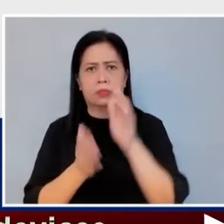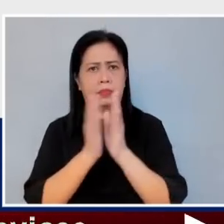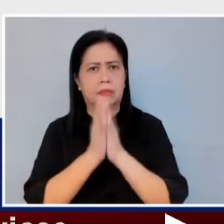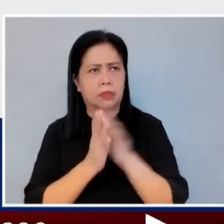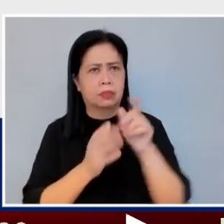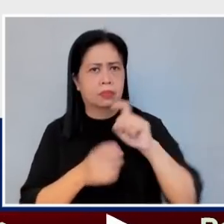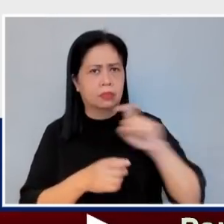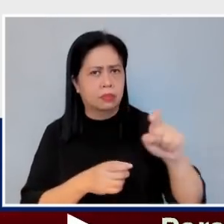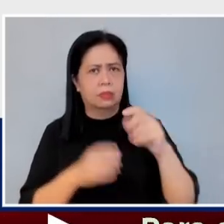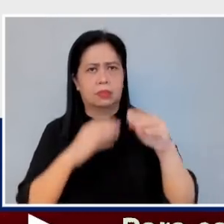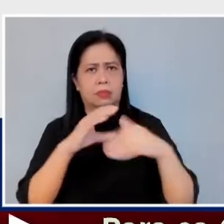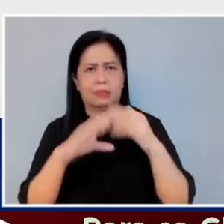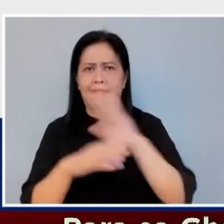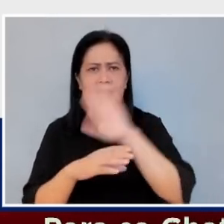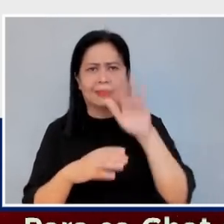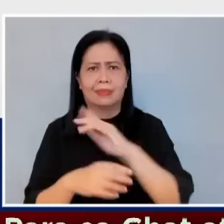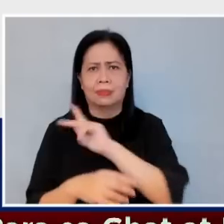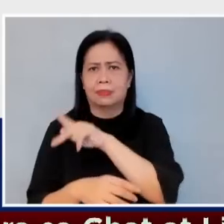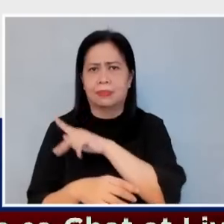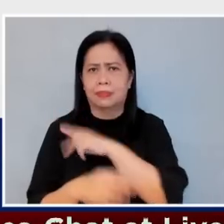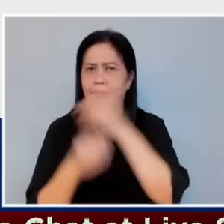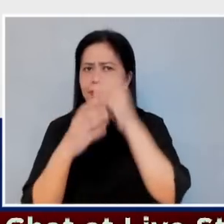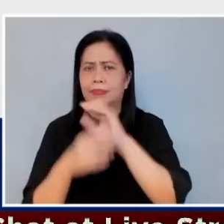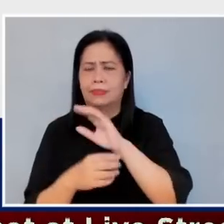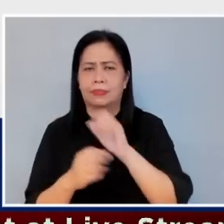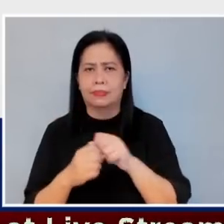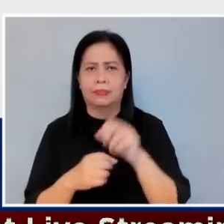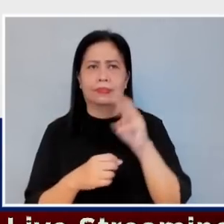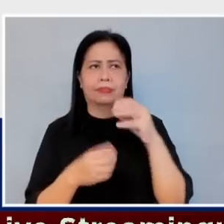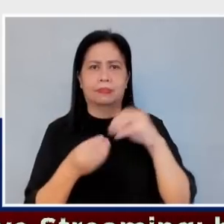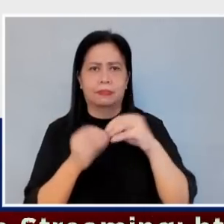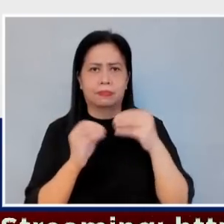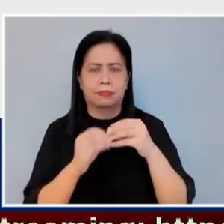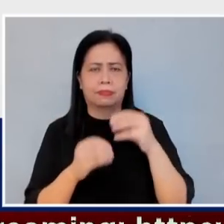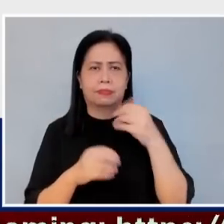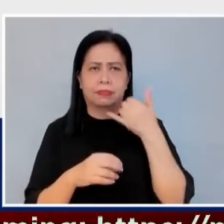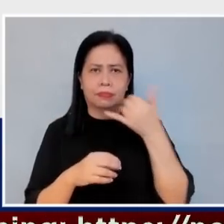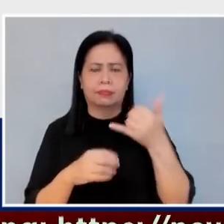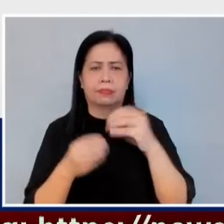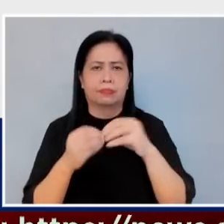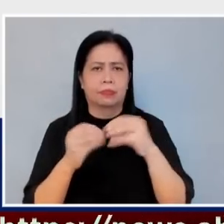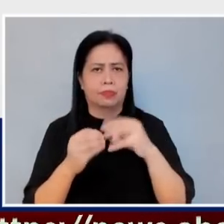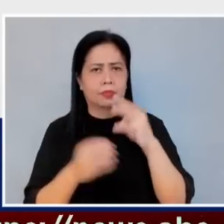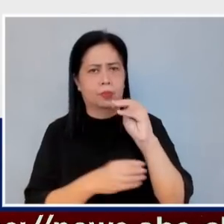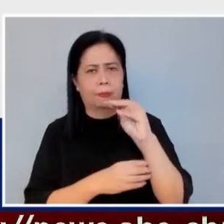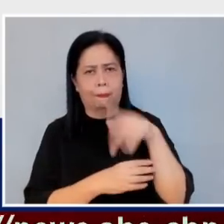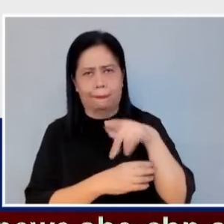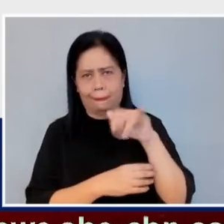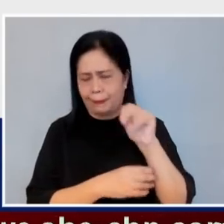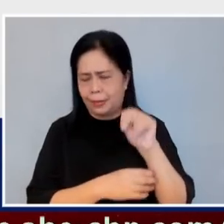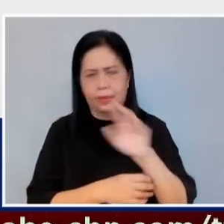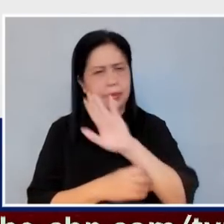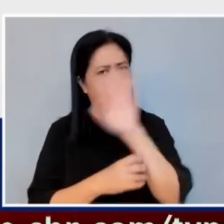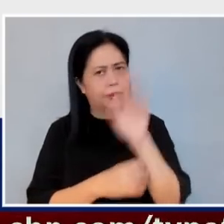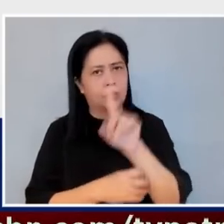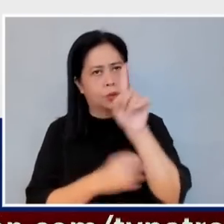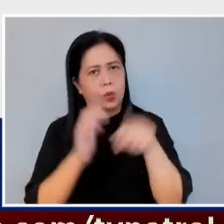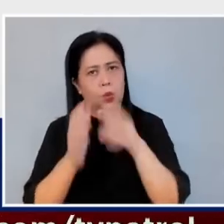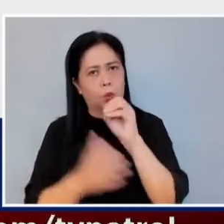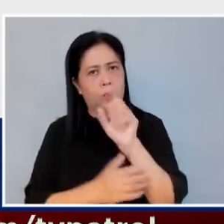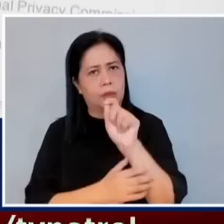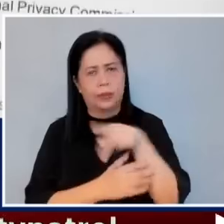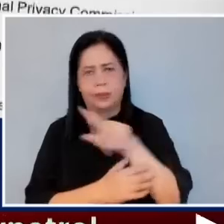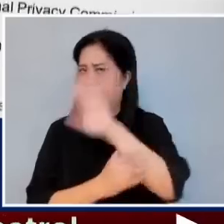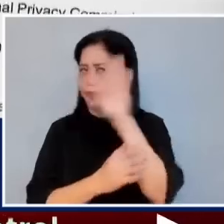text o email ng personal na impormasyon, mobile personal identification number o MPIN at one-time PIN o